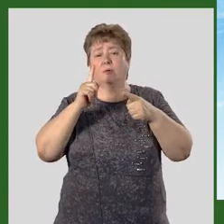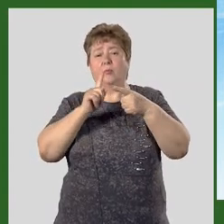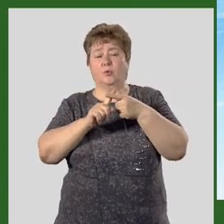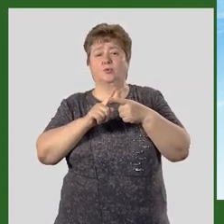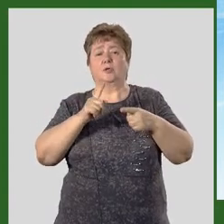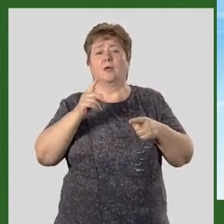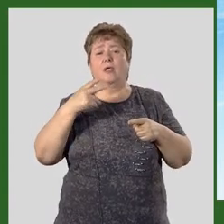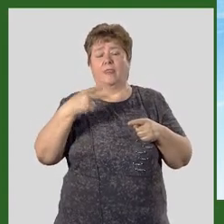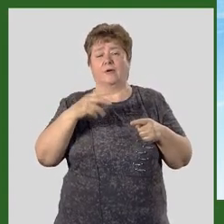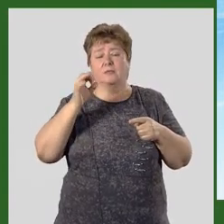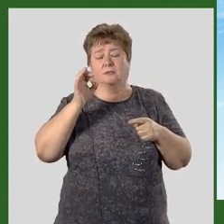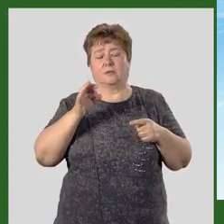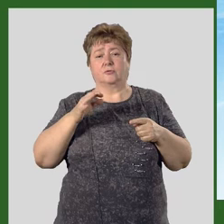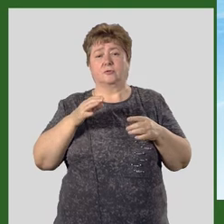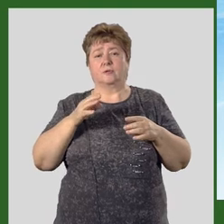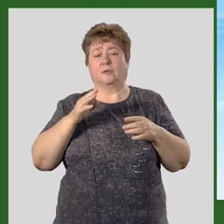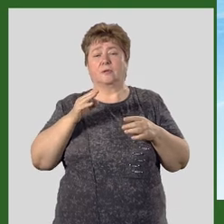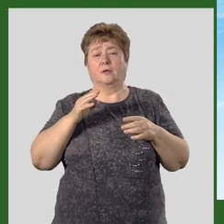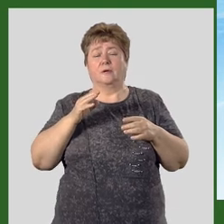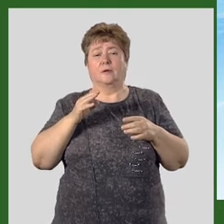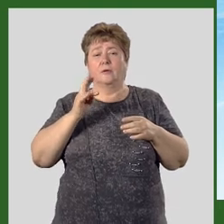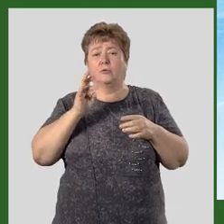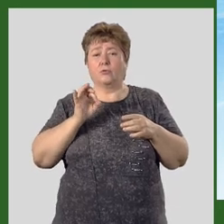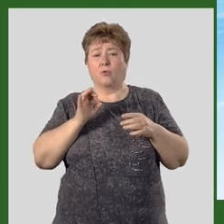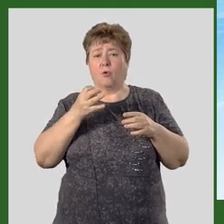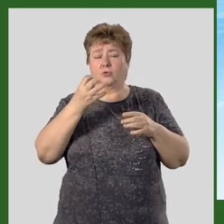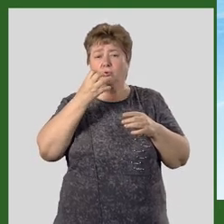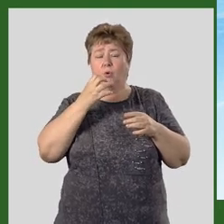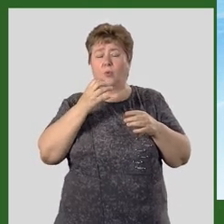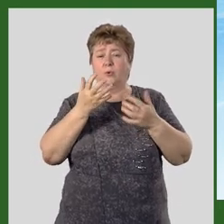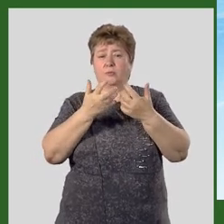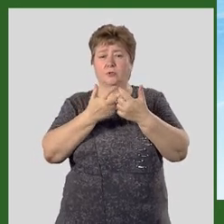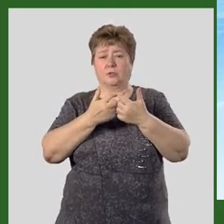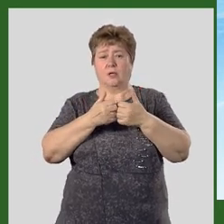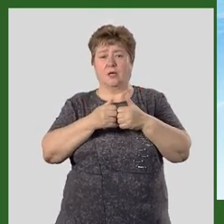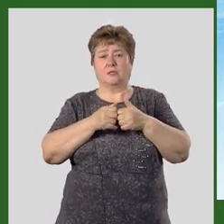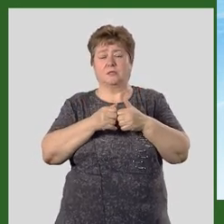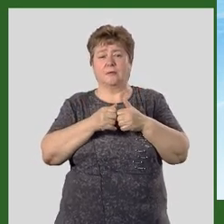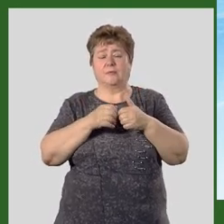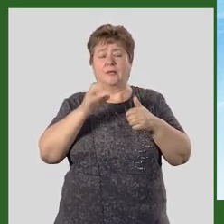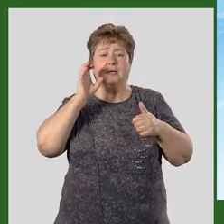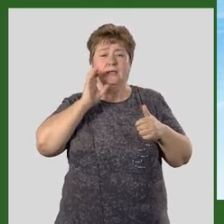20 градусов. Тем не менее, теплым из них считается